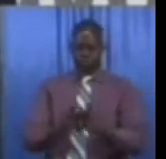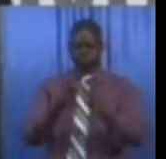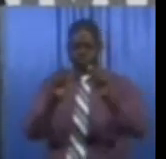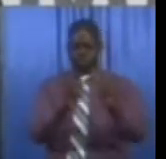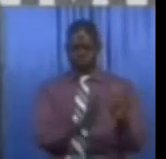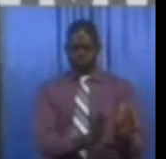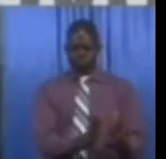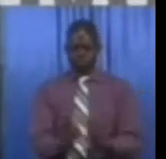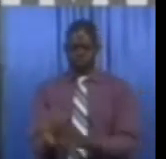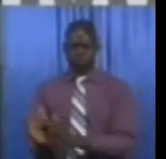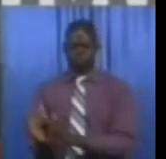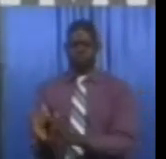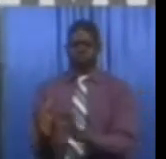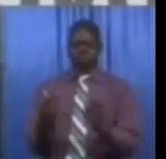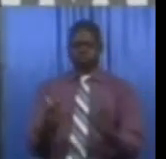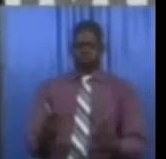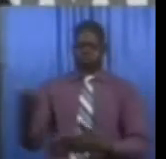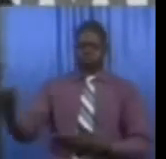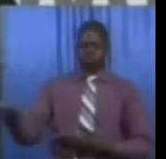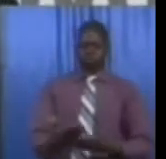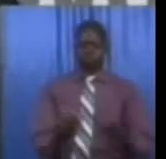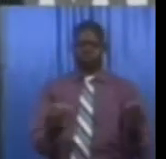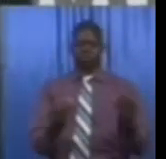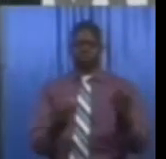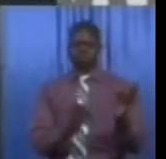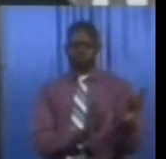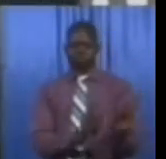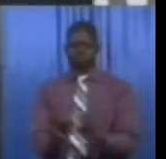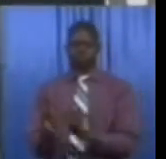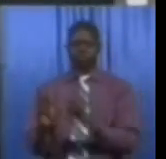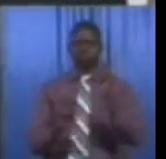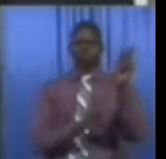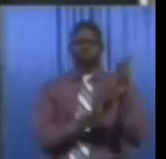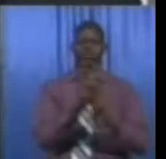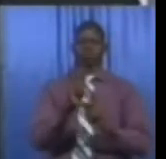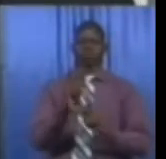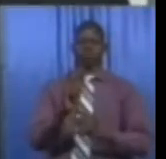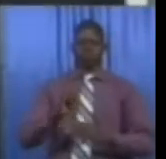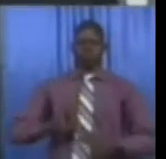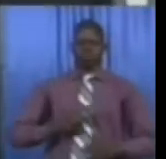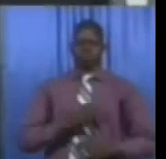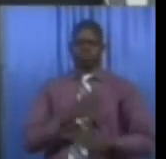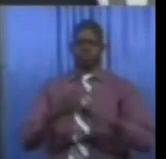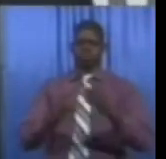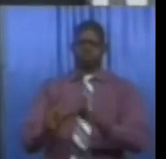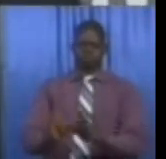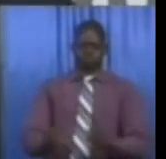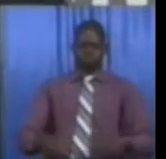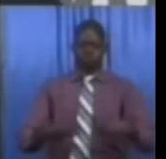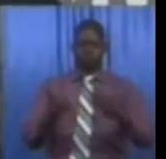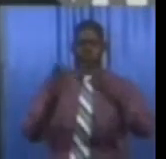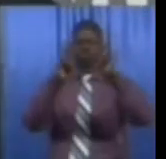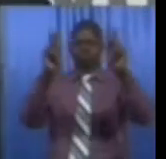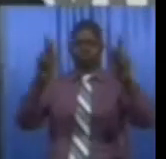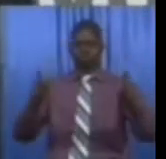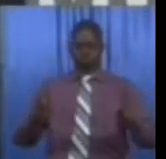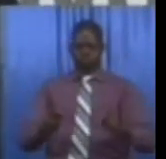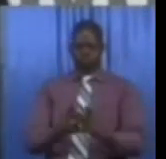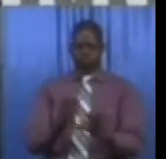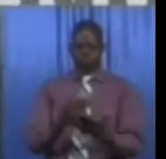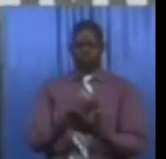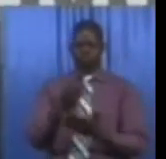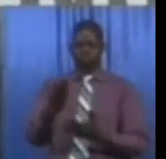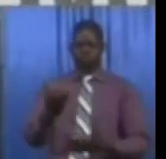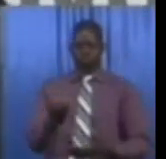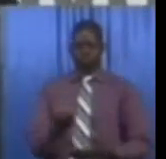une trame d'accueil où nous allons déplacer les populations et nous allons procéder à l'attribution des parcelles aux investisseurs qui le